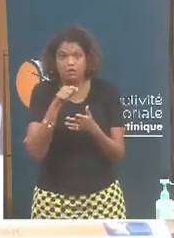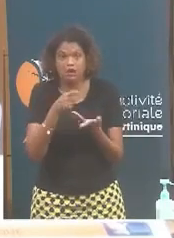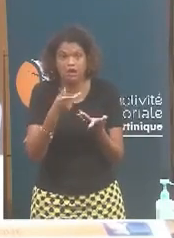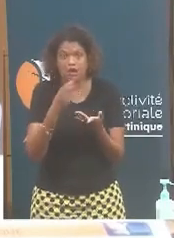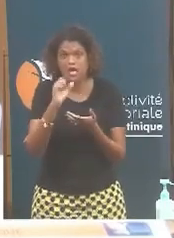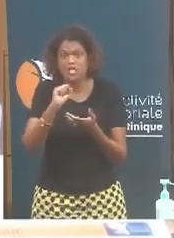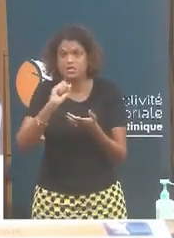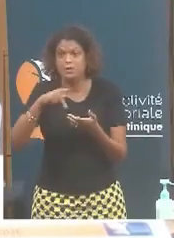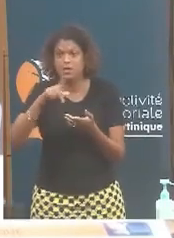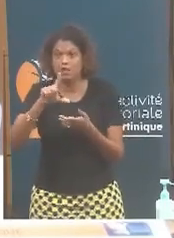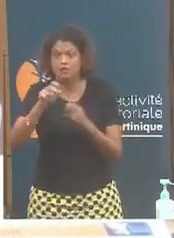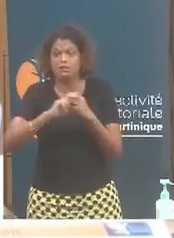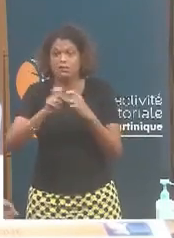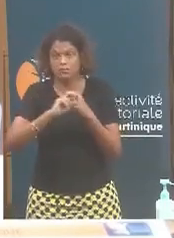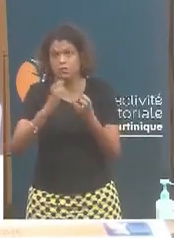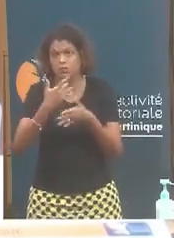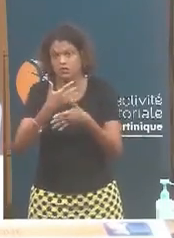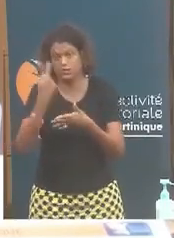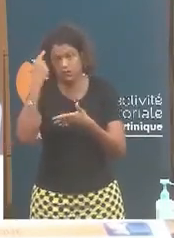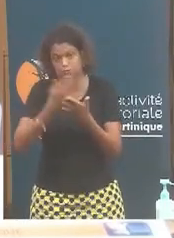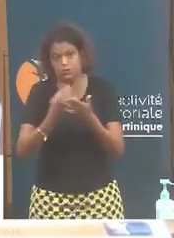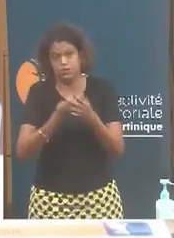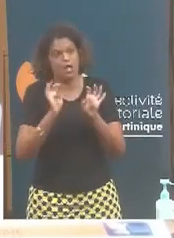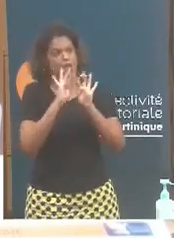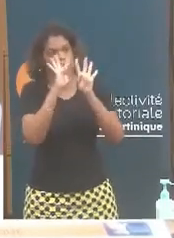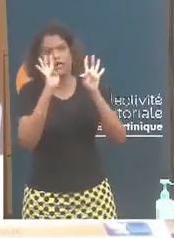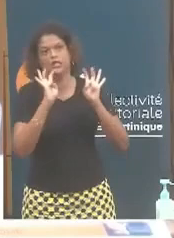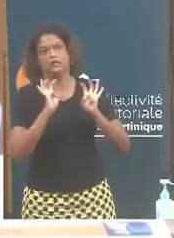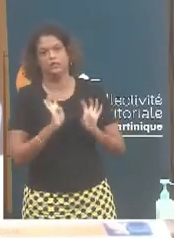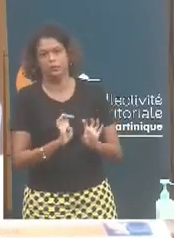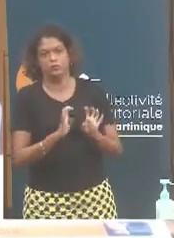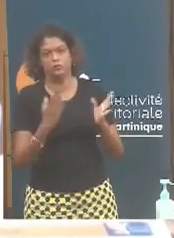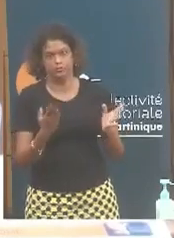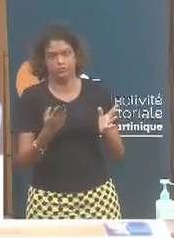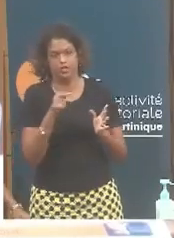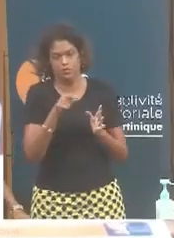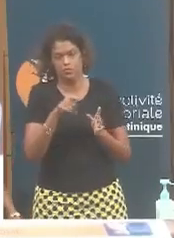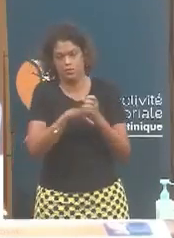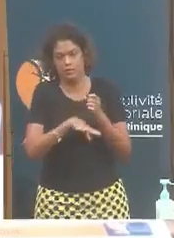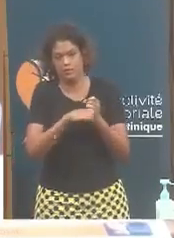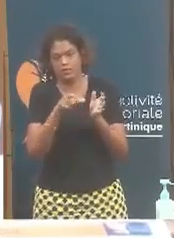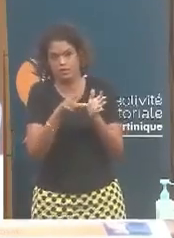Martinique. Pourquoi je pose des questions? SPL Transport de Martinique existe-t-il toujours? J'en ai fini. Merci.